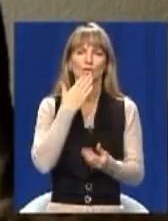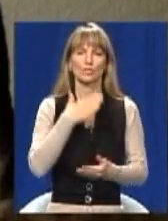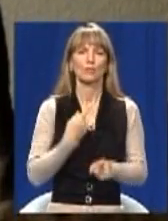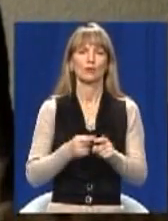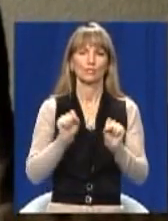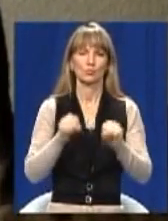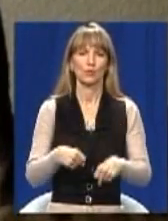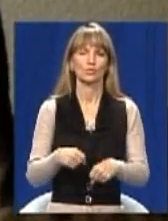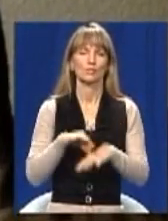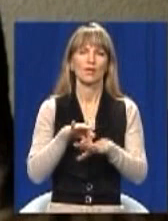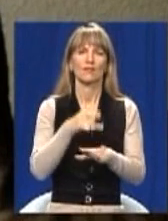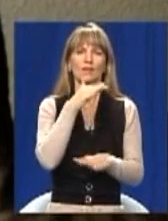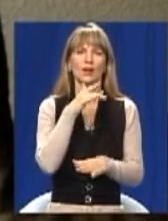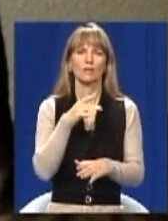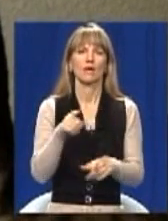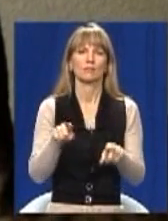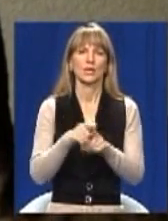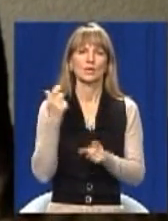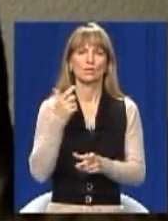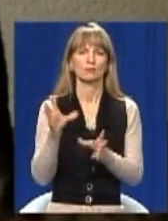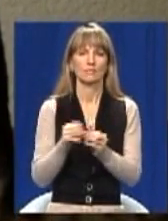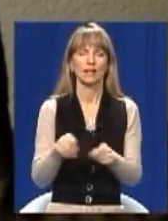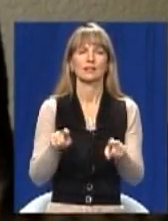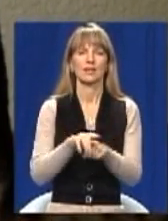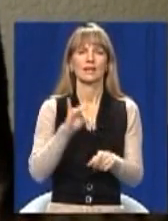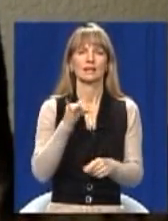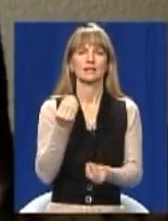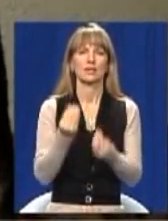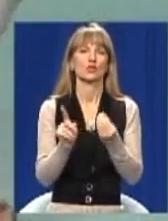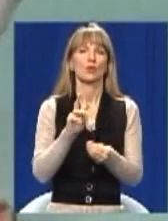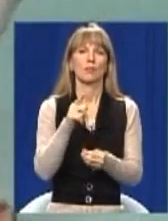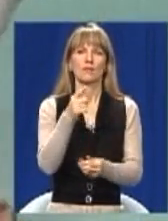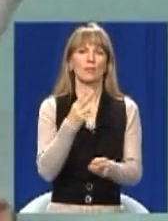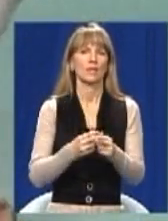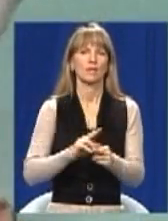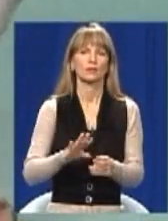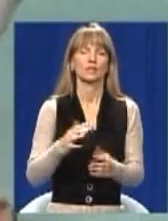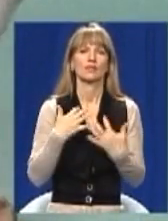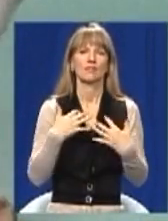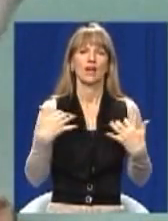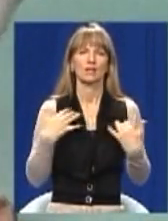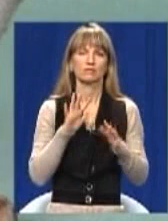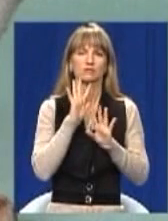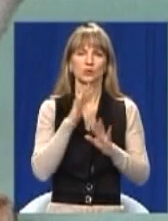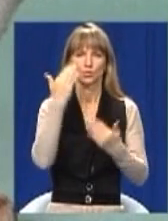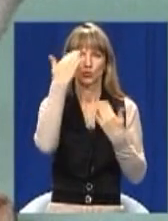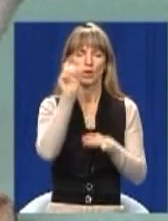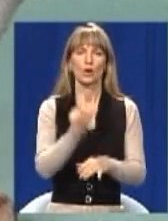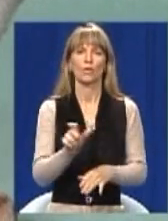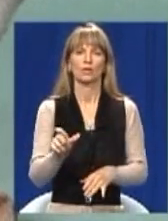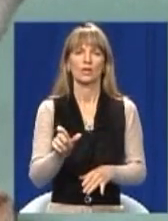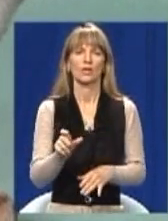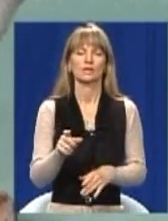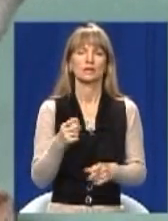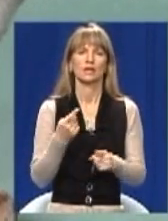тож можуть проводити час як із господарем, так і з іграшками, щоб вам не заважати. Однак тварини не полюбляють чужих людей. До